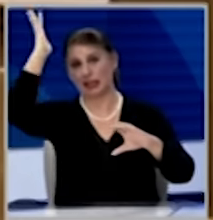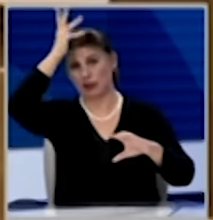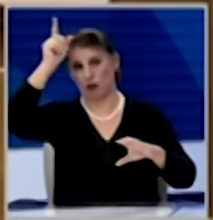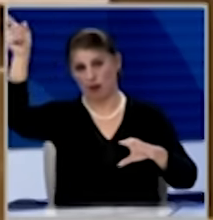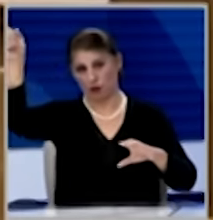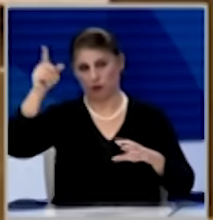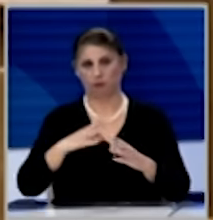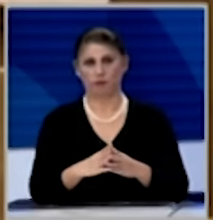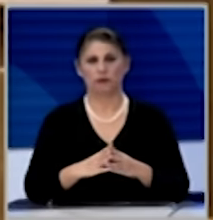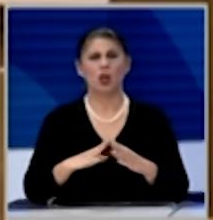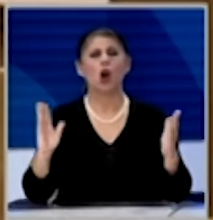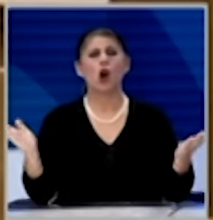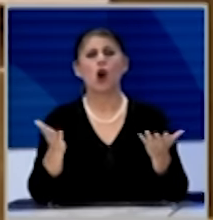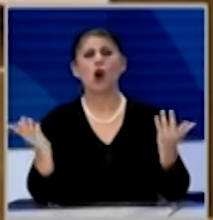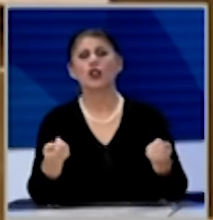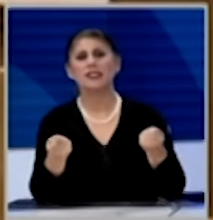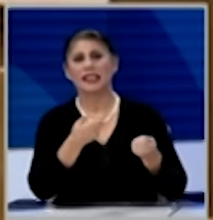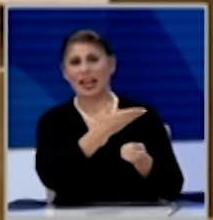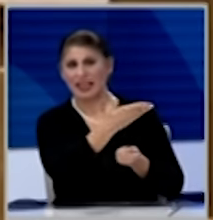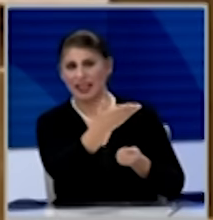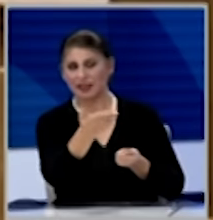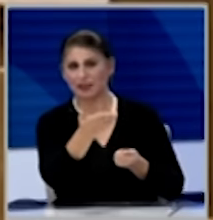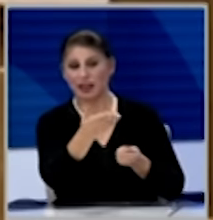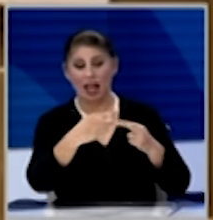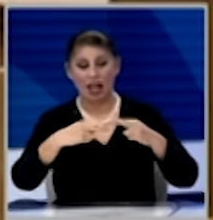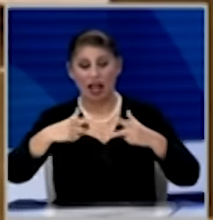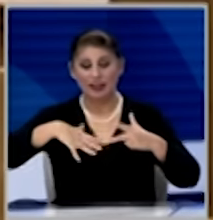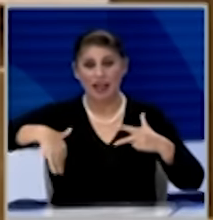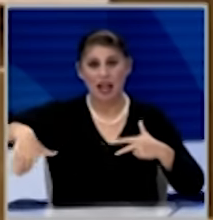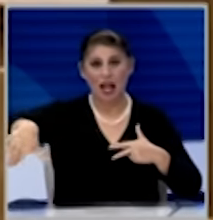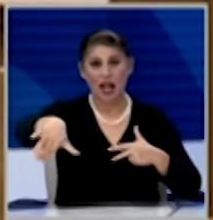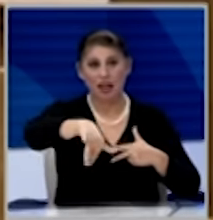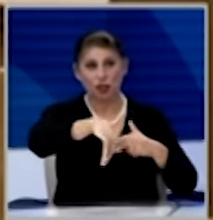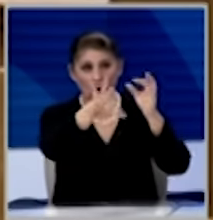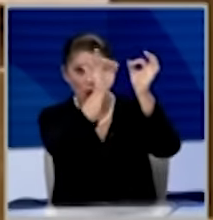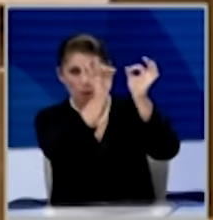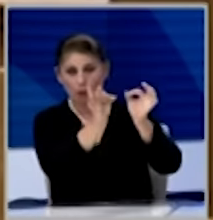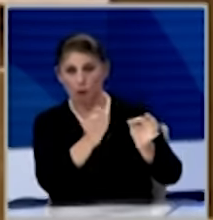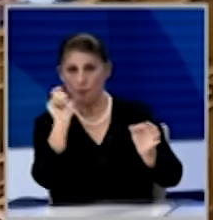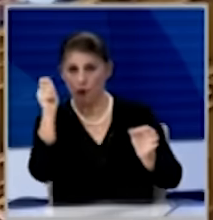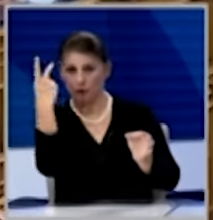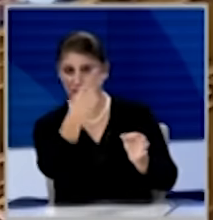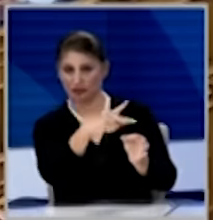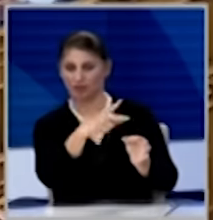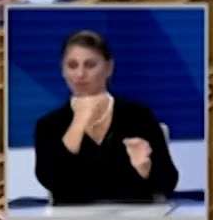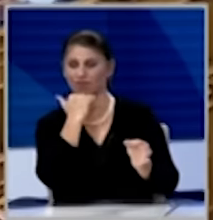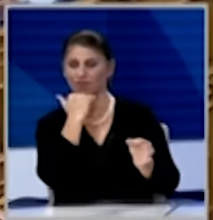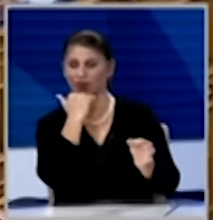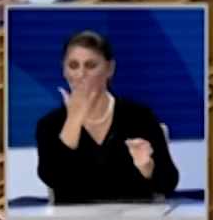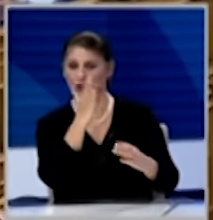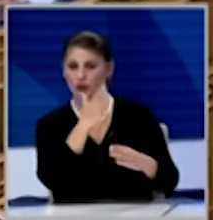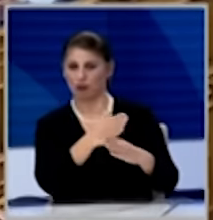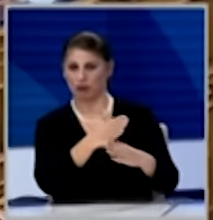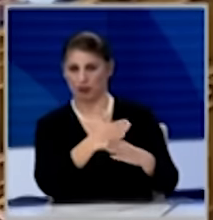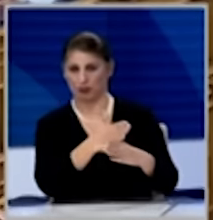εύρο ότι και να κάνετε όμως το αντιλαϊκό πρόσημο της πολιτικής σας δεν μπορείτε να το